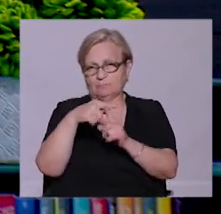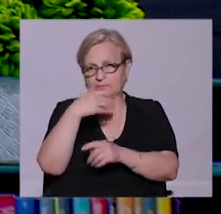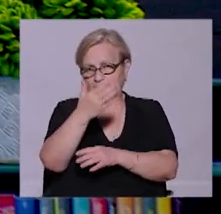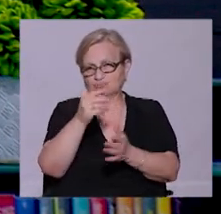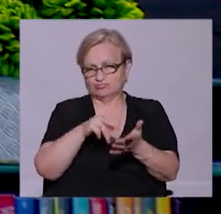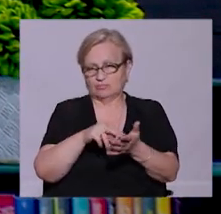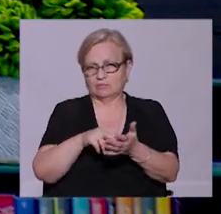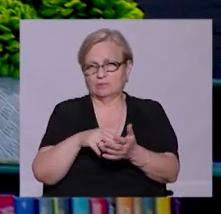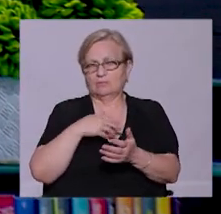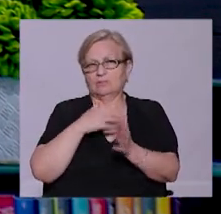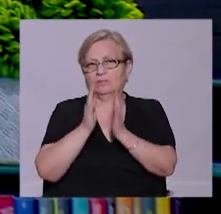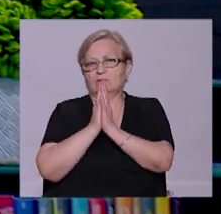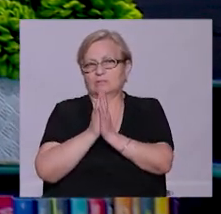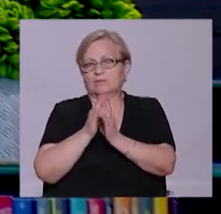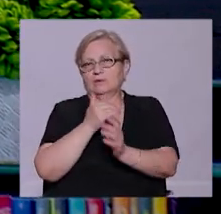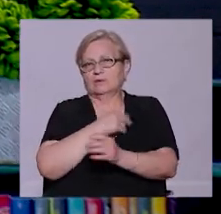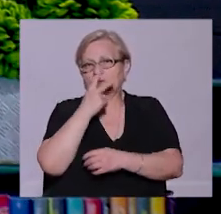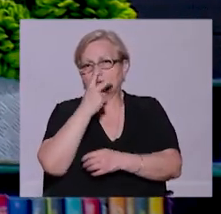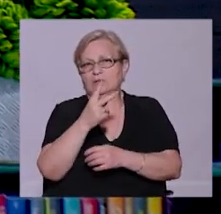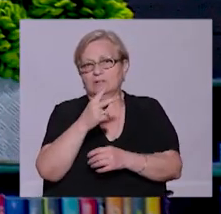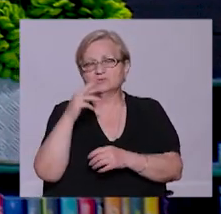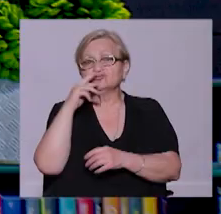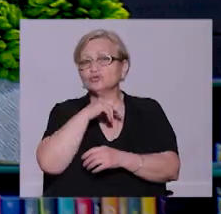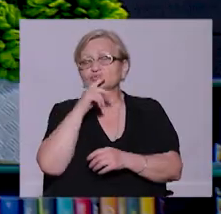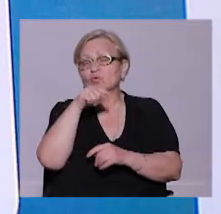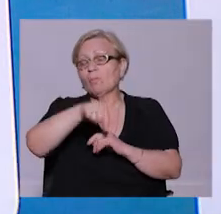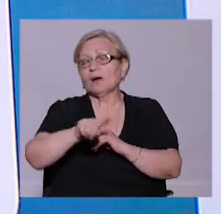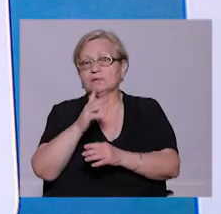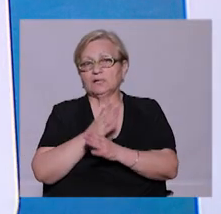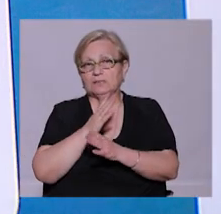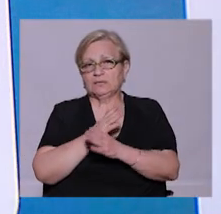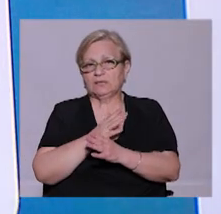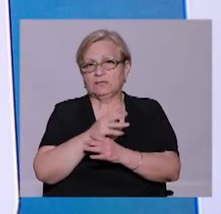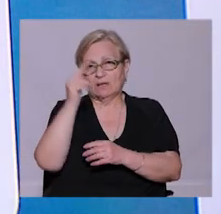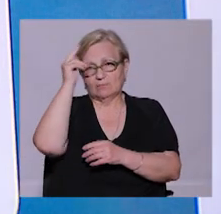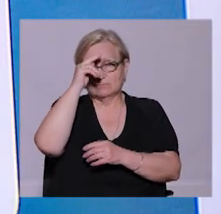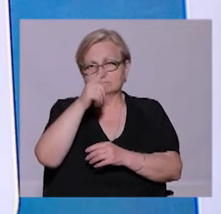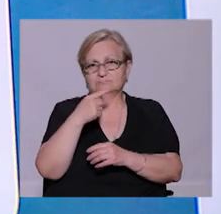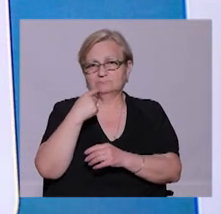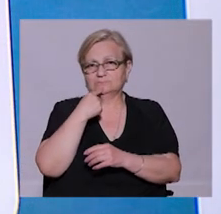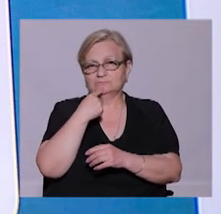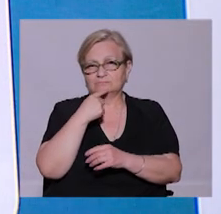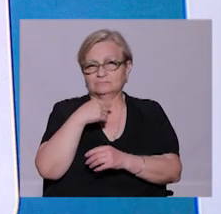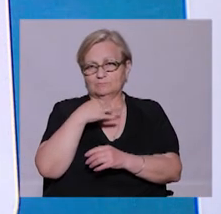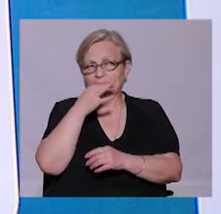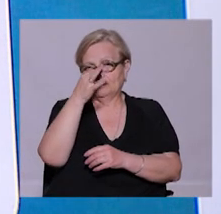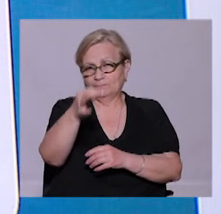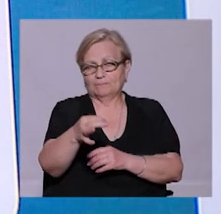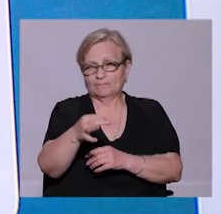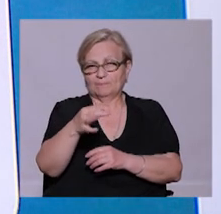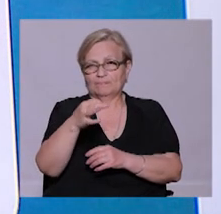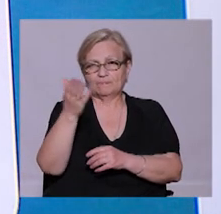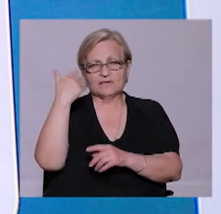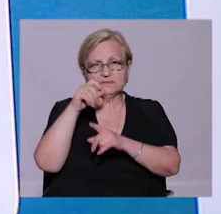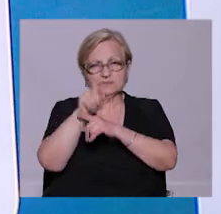თქმა უნდა, მაგრამ მინდა გთხოვოთ, დააკვირდეთ და იპოვოთ შეცდომა, რომელიც მოსწავლეს გამოეპარა. გაიხსენეთ ზუსტად